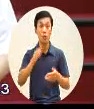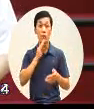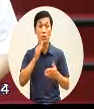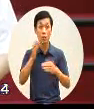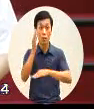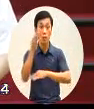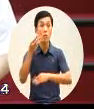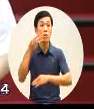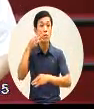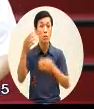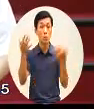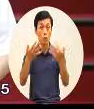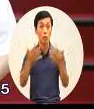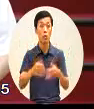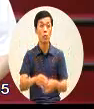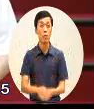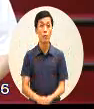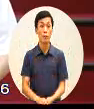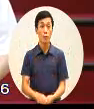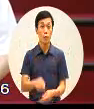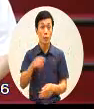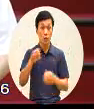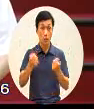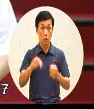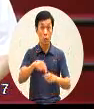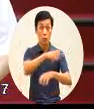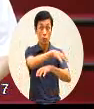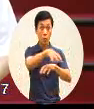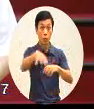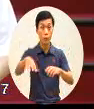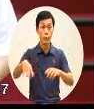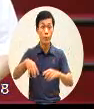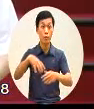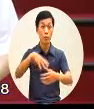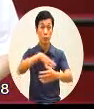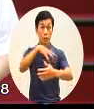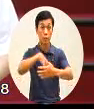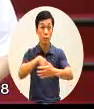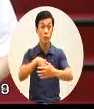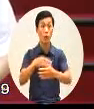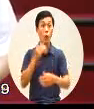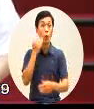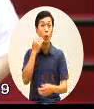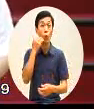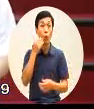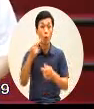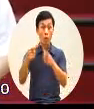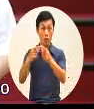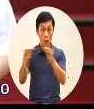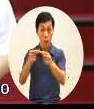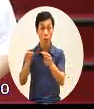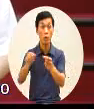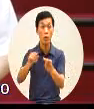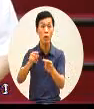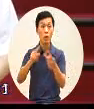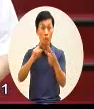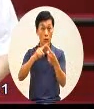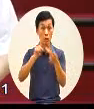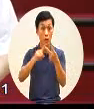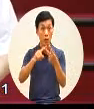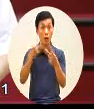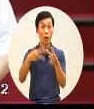吼。以这个环境上，如果用日本也好，还是